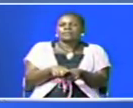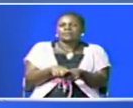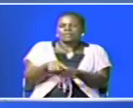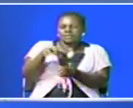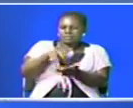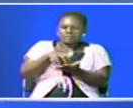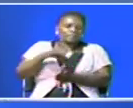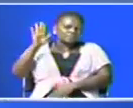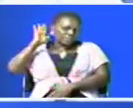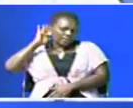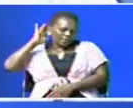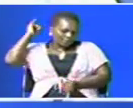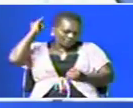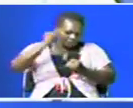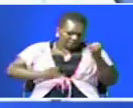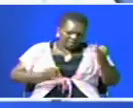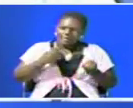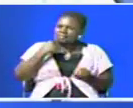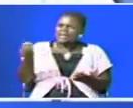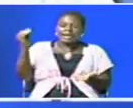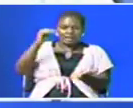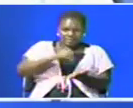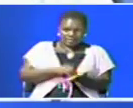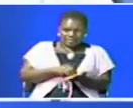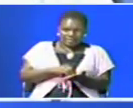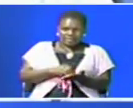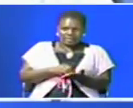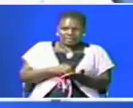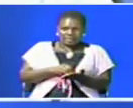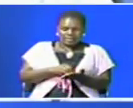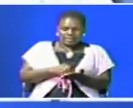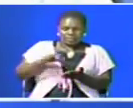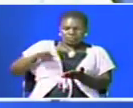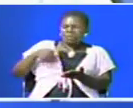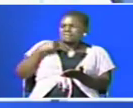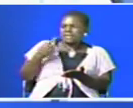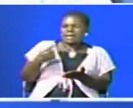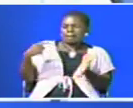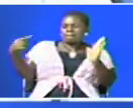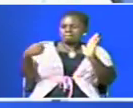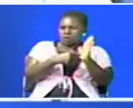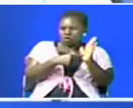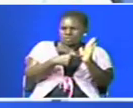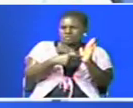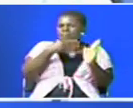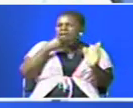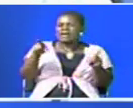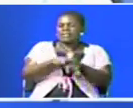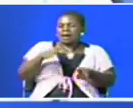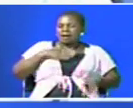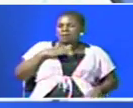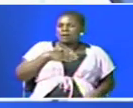Kesi imesikizwa mpaka mwisho, na nitarudi tena pale aliposema Bikazo, na hiyo point ya huyu ndugu yetu ambaye